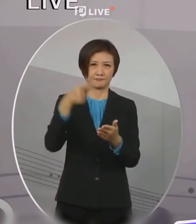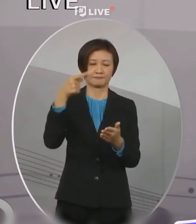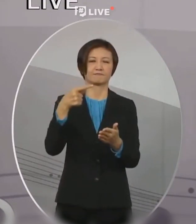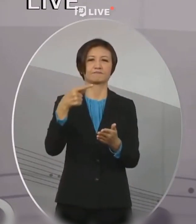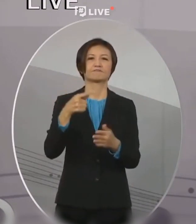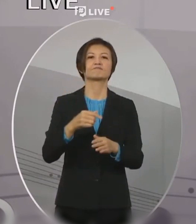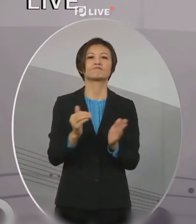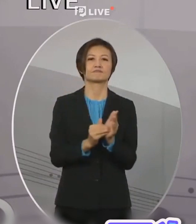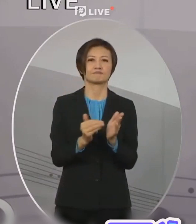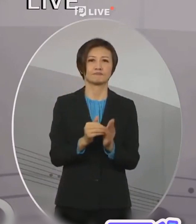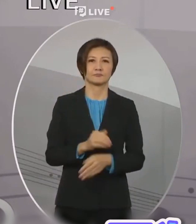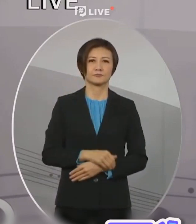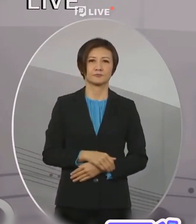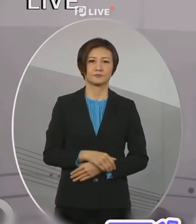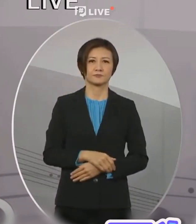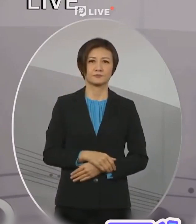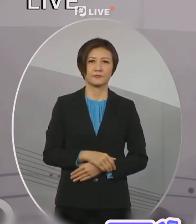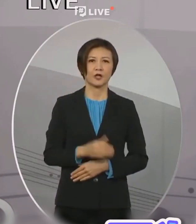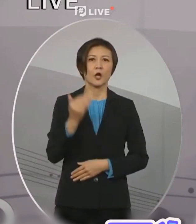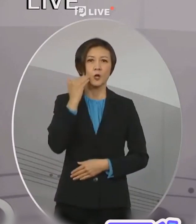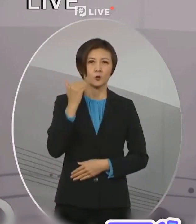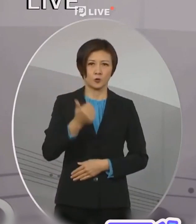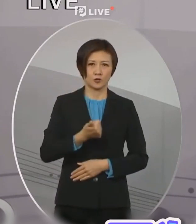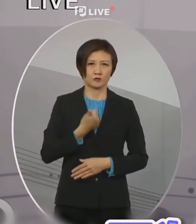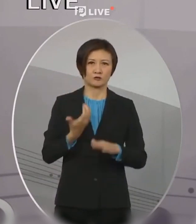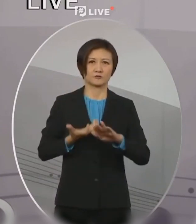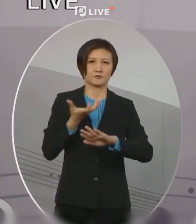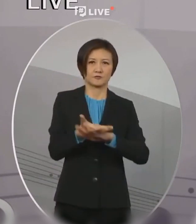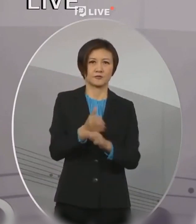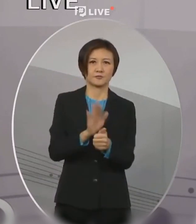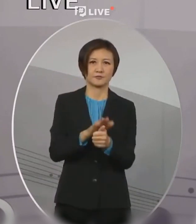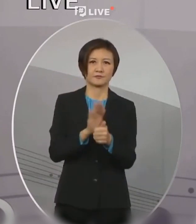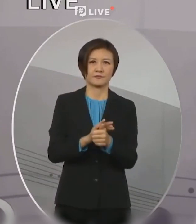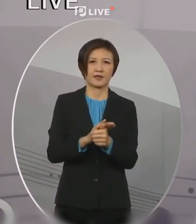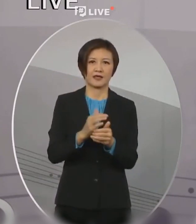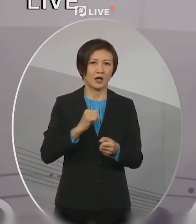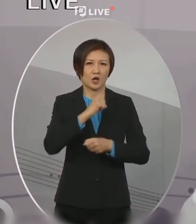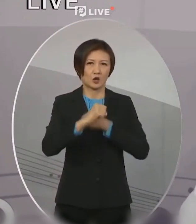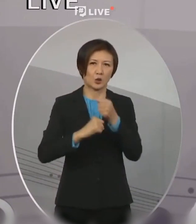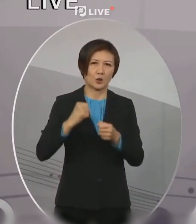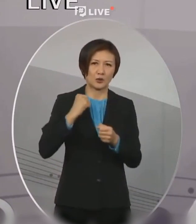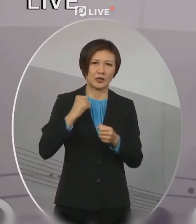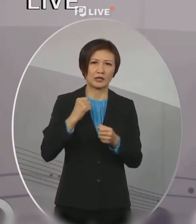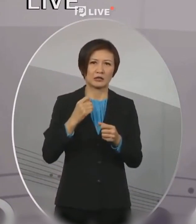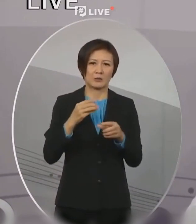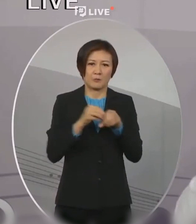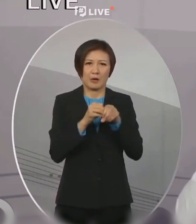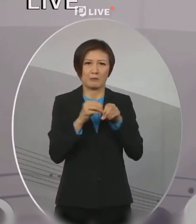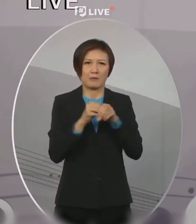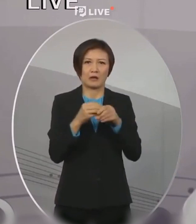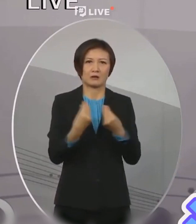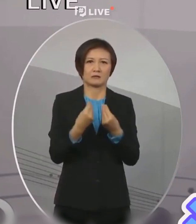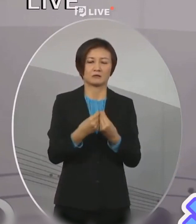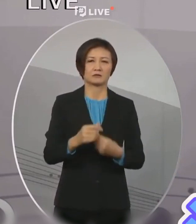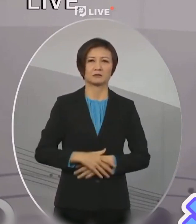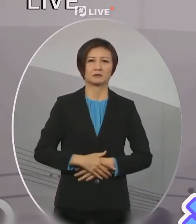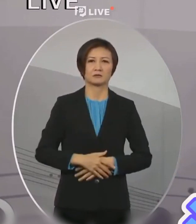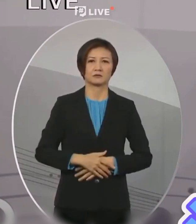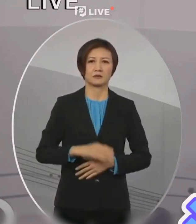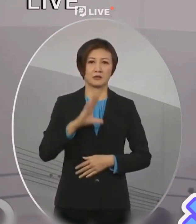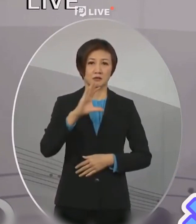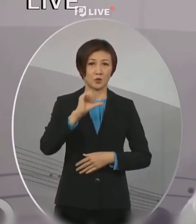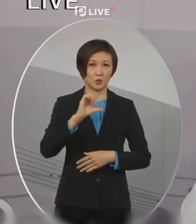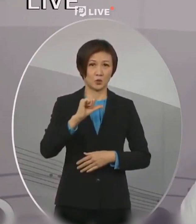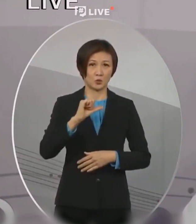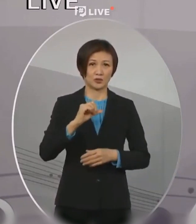我只做一任，对，因为如果真的有心在做，一任就够了。对，我要跟大家分享一个95的淋巴